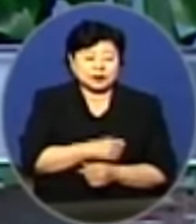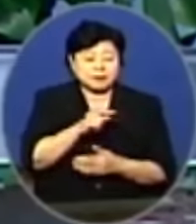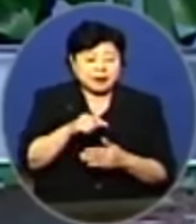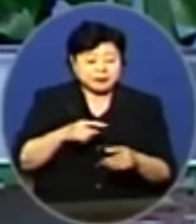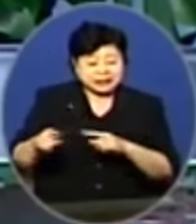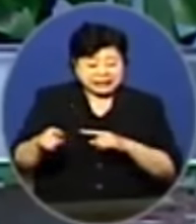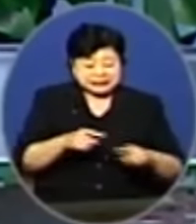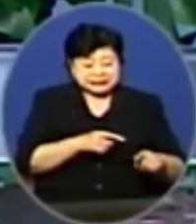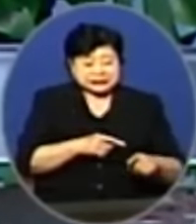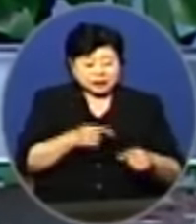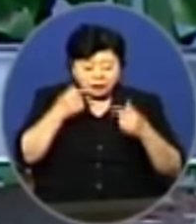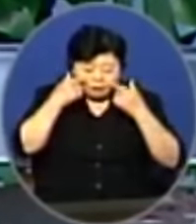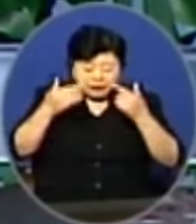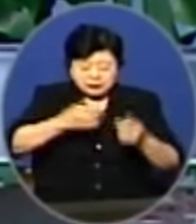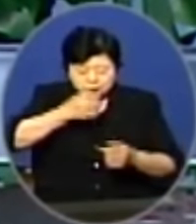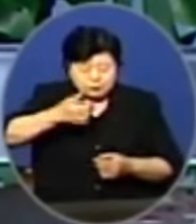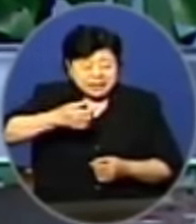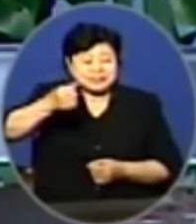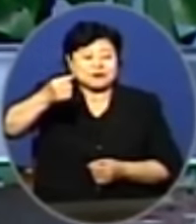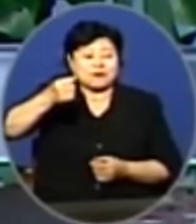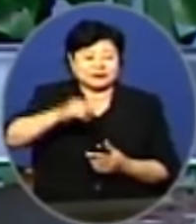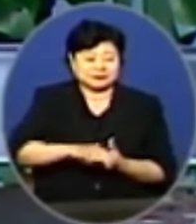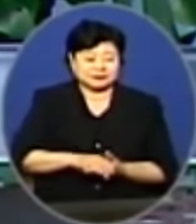마음을 다스리며 확실한 꿈을 품고